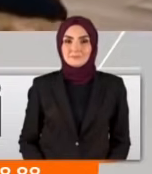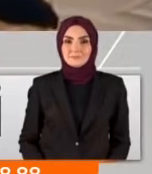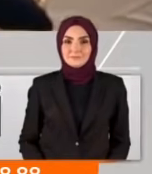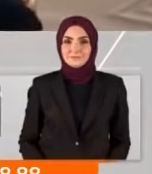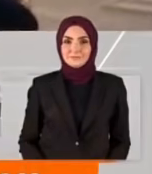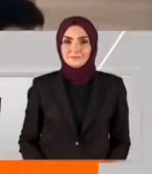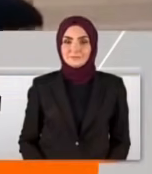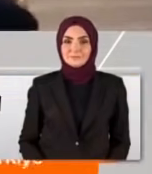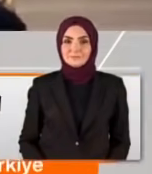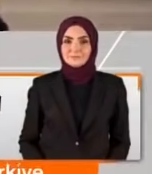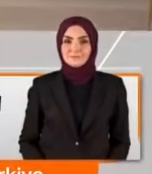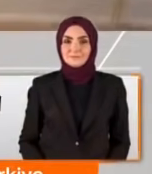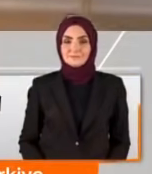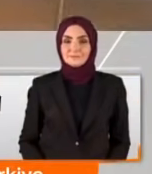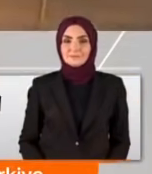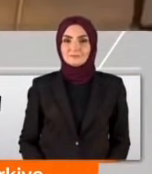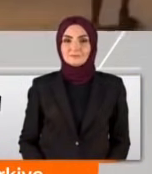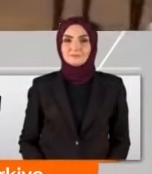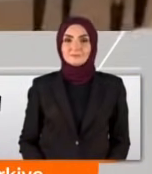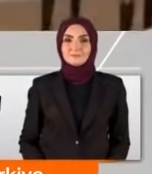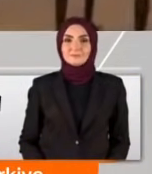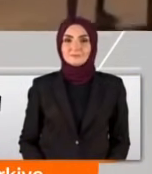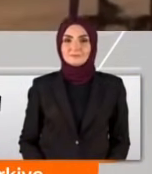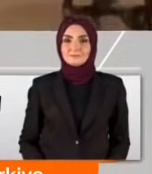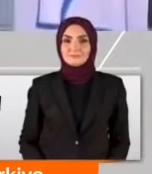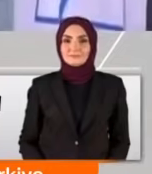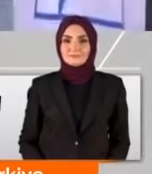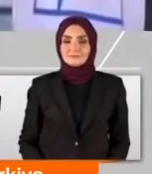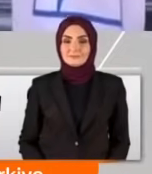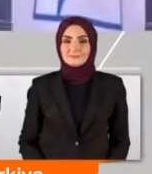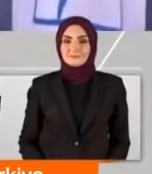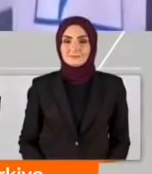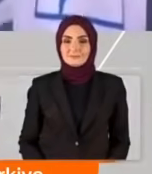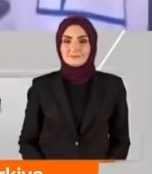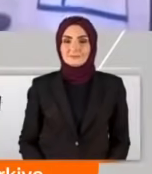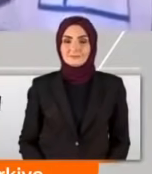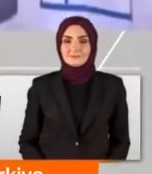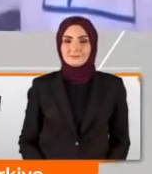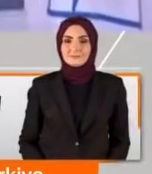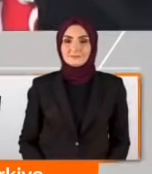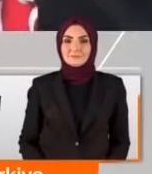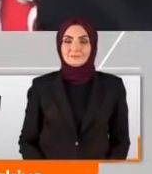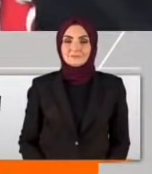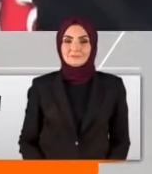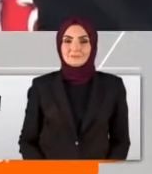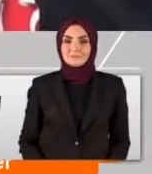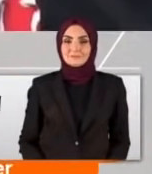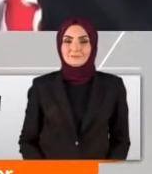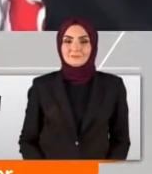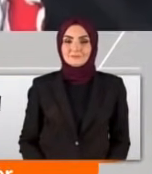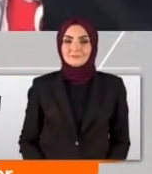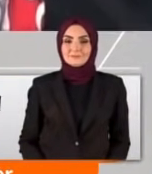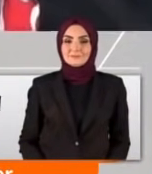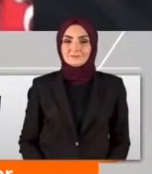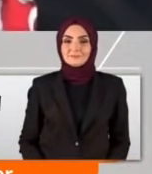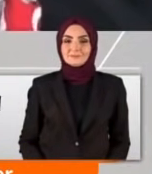Federasyonu'na verdiğiniz desteklerden dolayı da tekrardan ben teşekkür etmek istiyorum size. Bütün aileye selamlar. Çok teşekkür ederim efendim. Ben de aynı şekilde